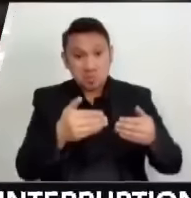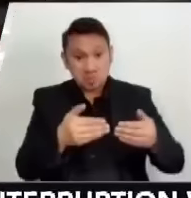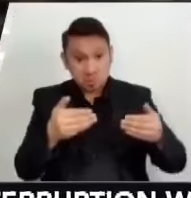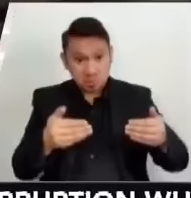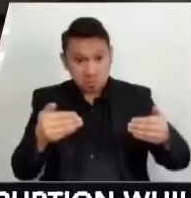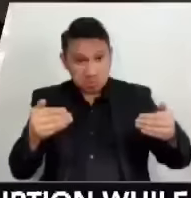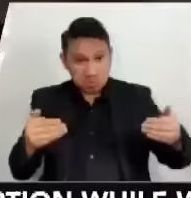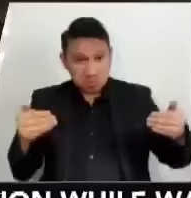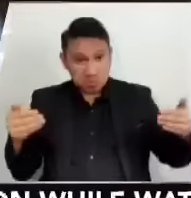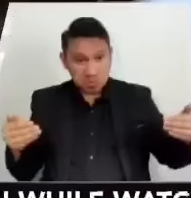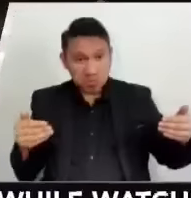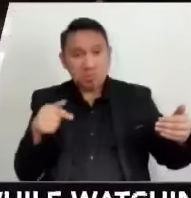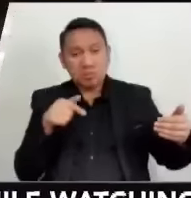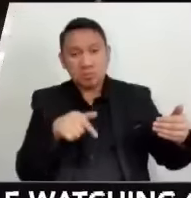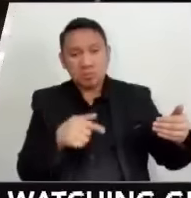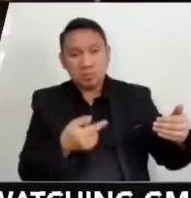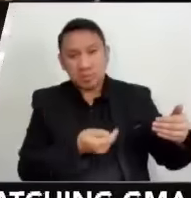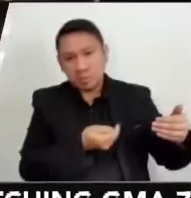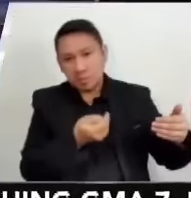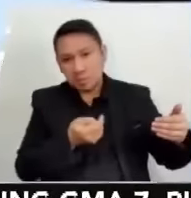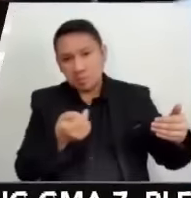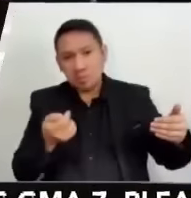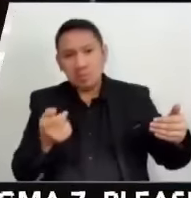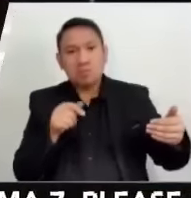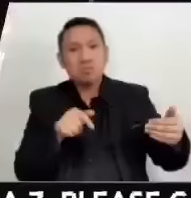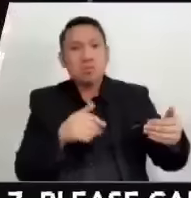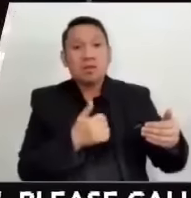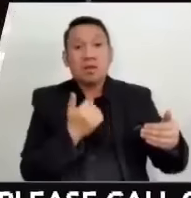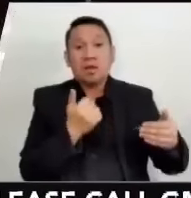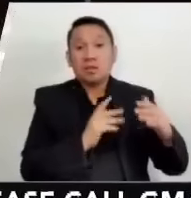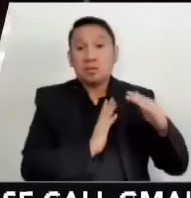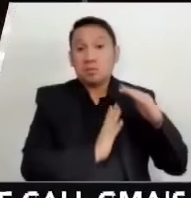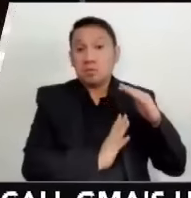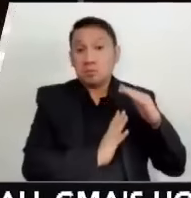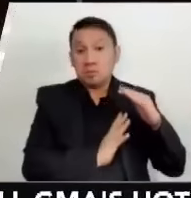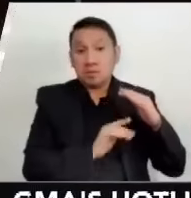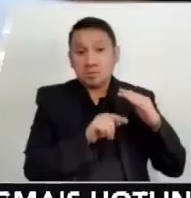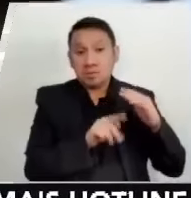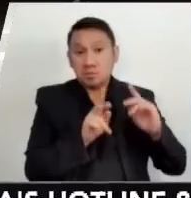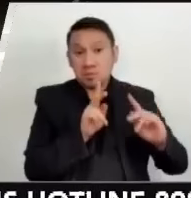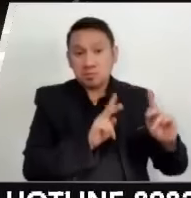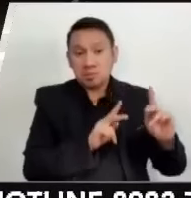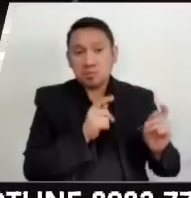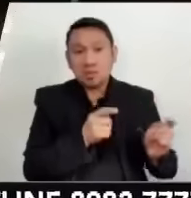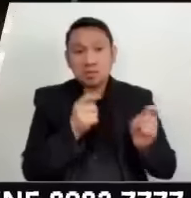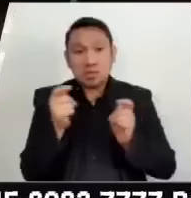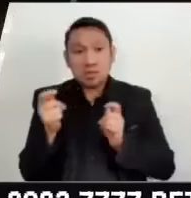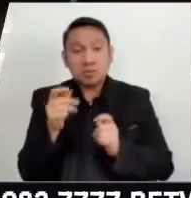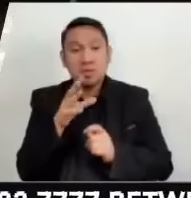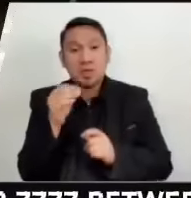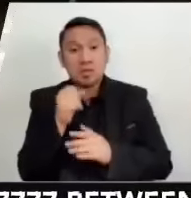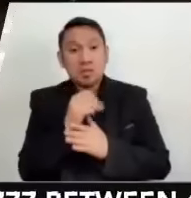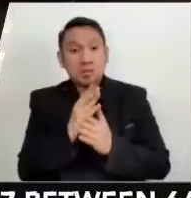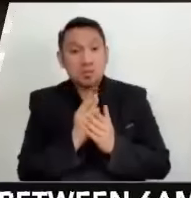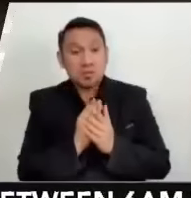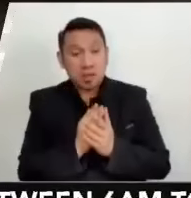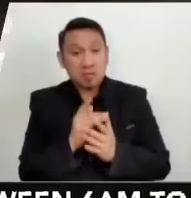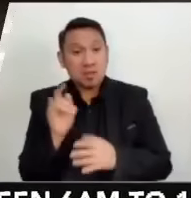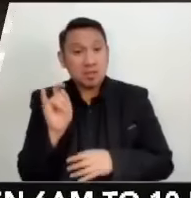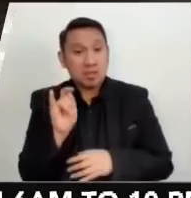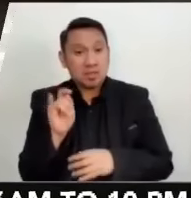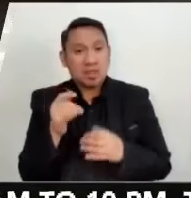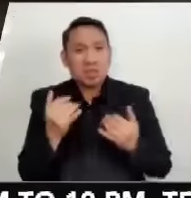nabangga nitong bus yung ilang mga pasahero kanina Igan nakita natin nakalipat na ng bus yung iba naman sumakay ng taxi at nagdudulot na po ng traffic